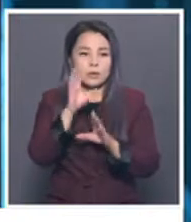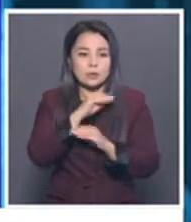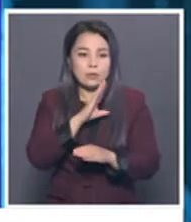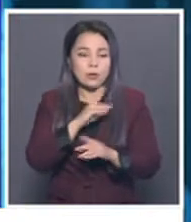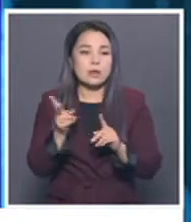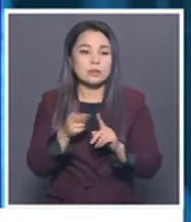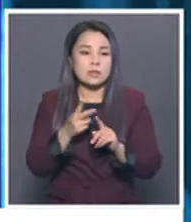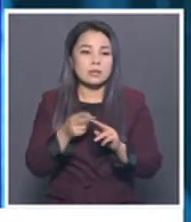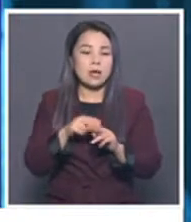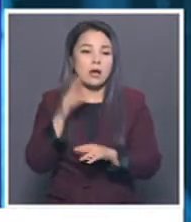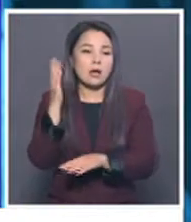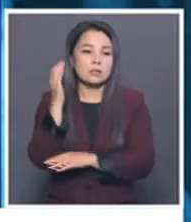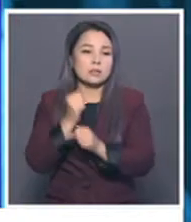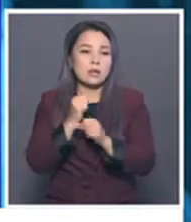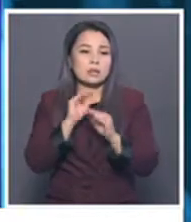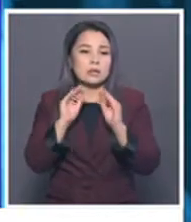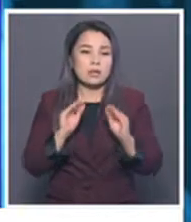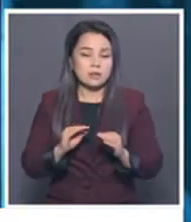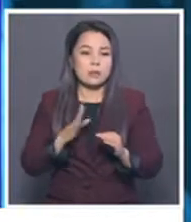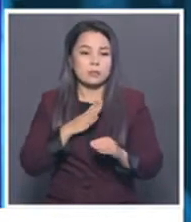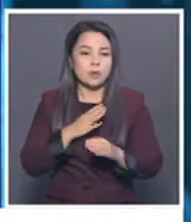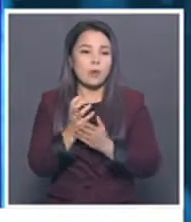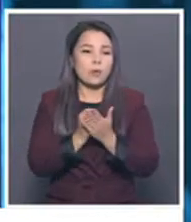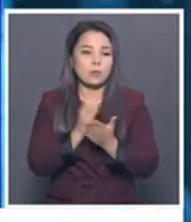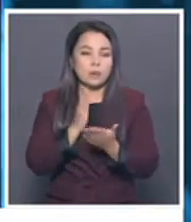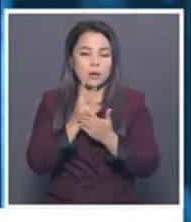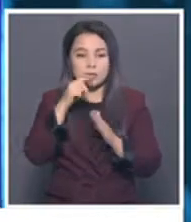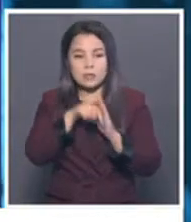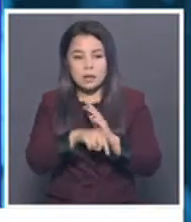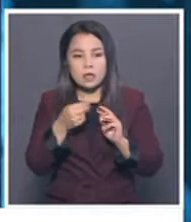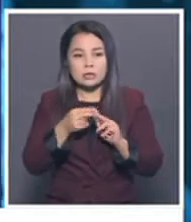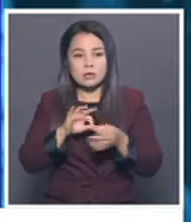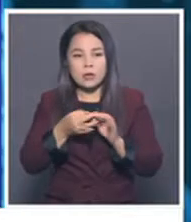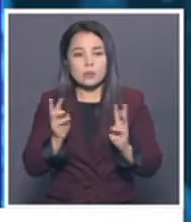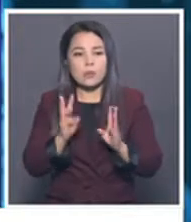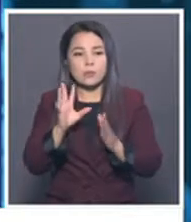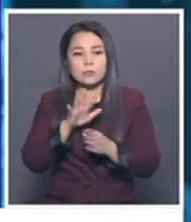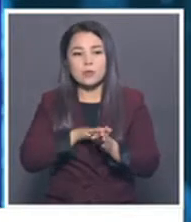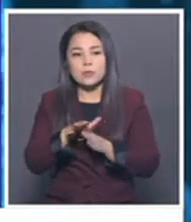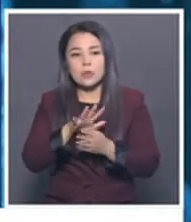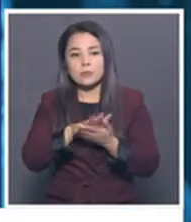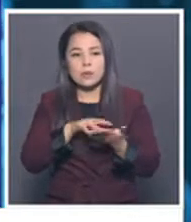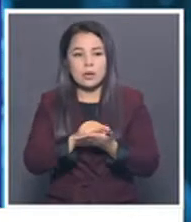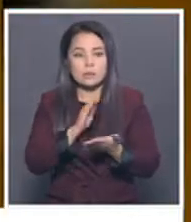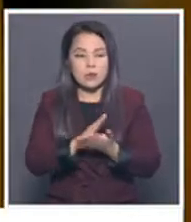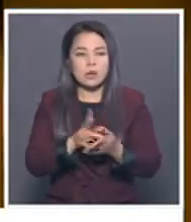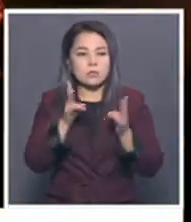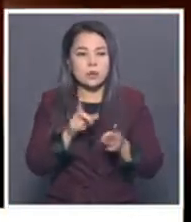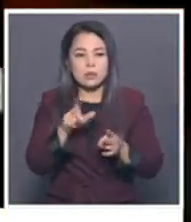Ал екіншісі ағаштан жасалған декорациялар сақталған қойма болып шықты. Өкінішке орай толықтай жанып кетті. Зардап шеккендер